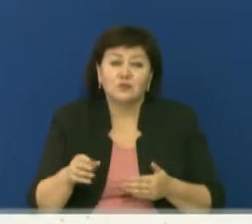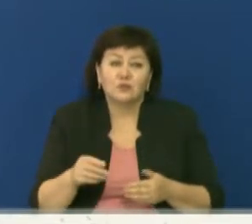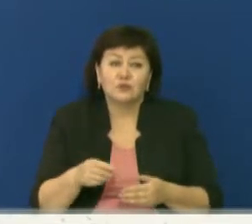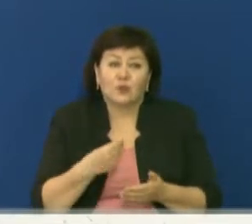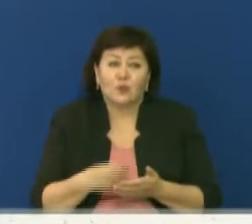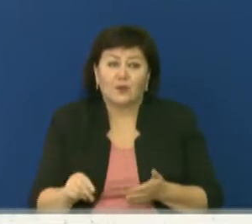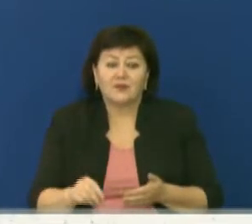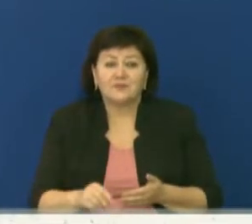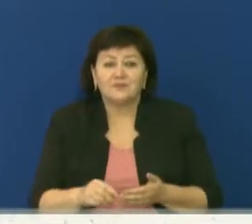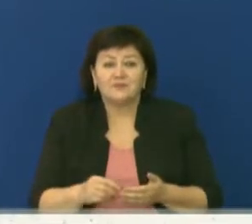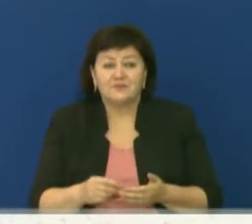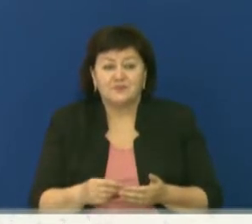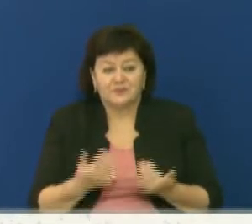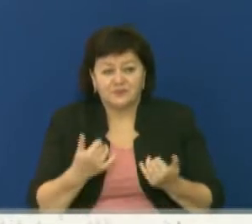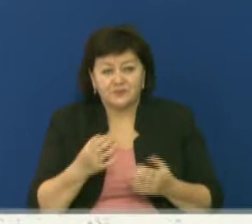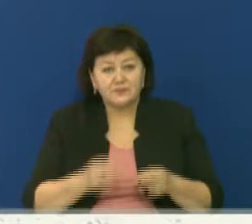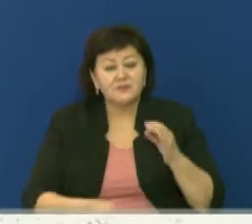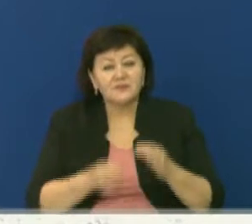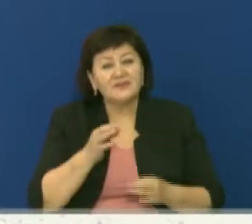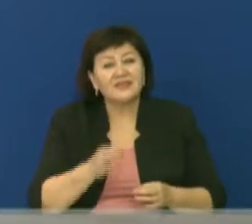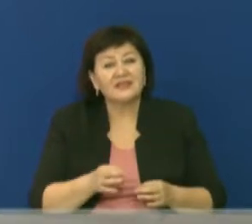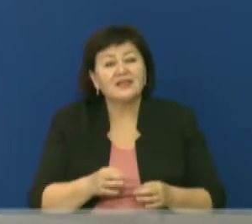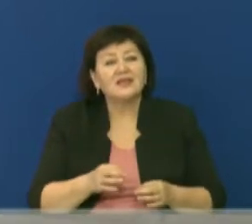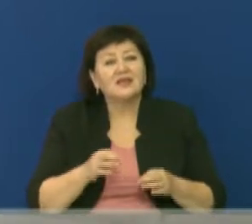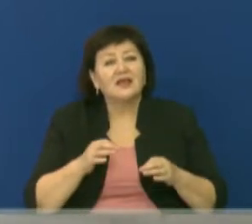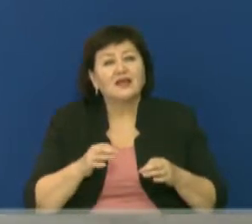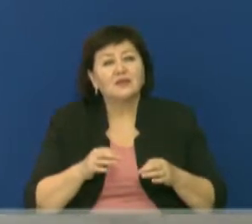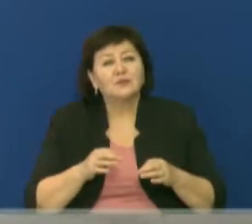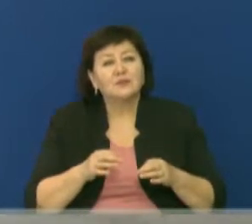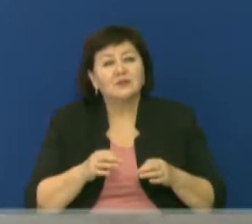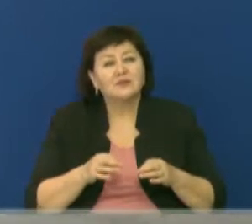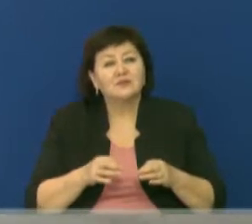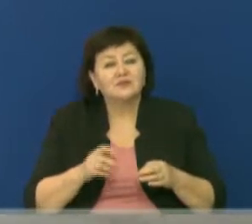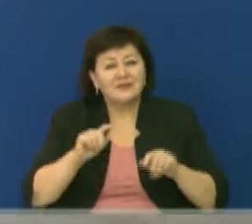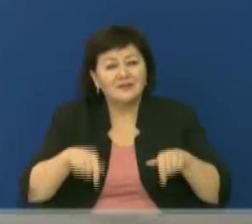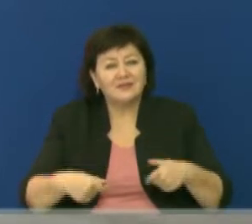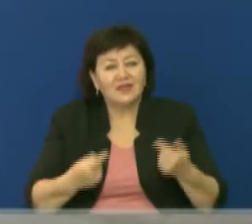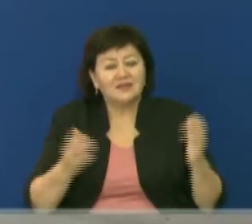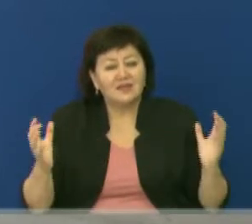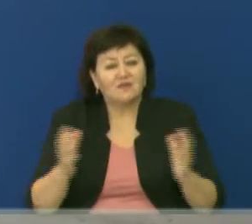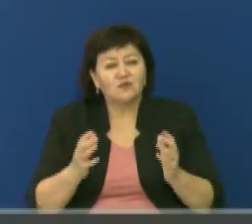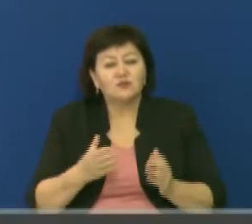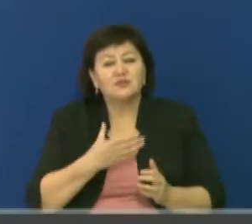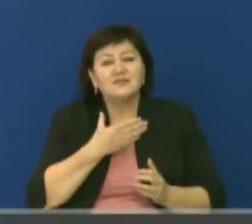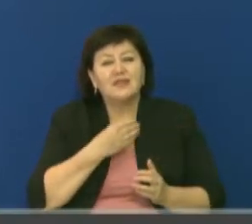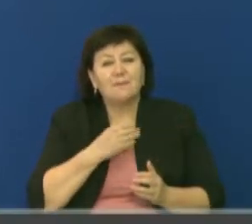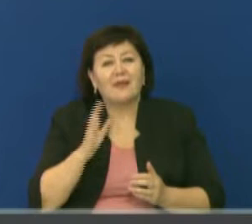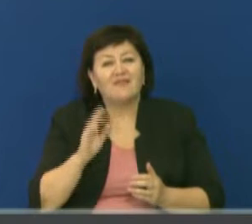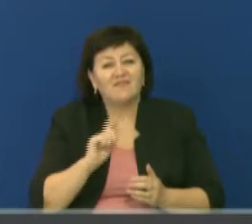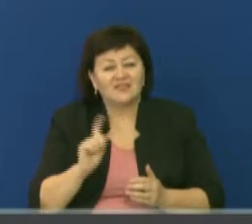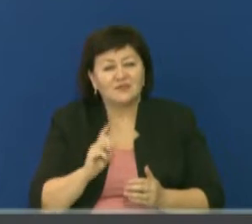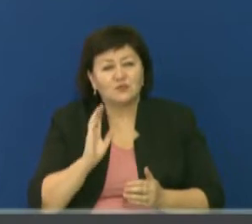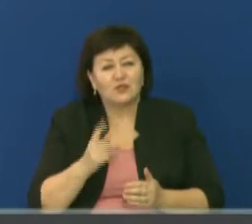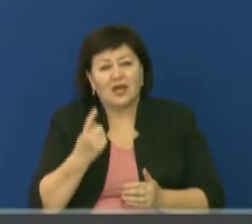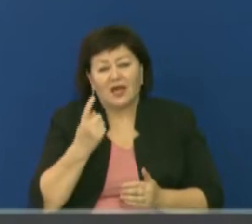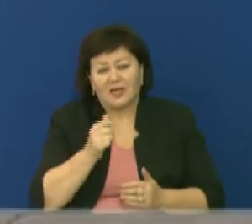июня вынесено положительное решение суда по иску Фонда развития промышленности об изъятии зеленых автобусов у автопарка «Семибас». В течение